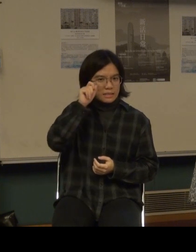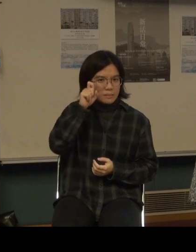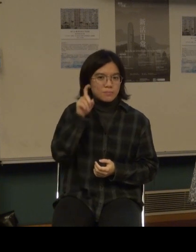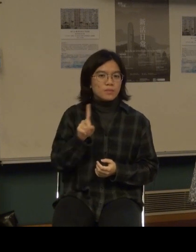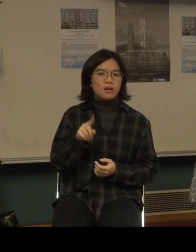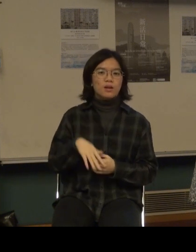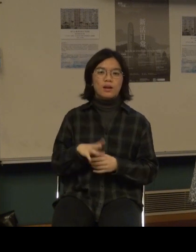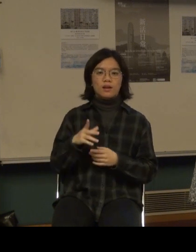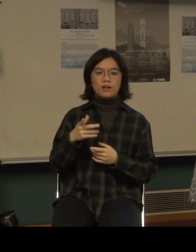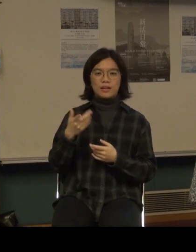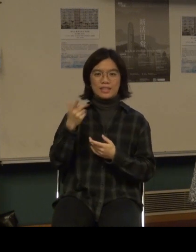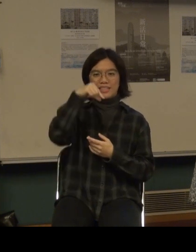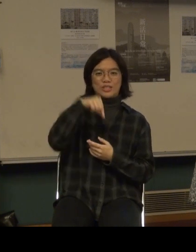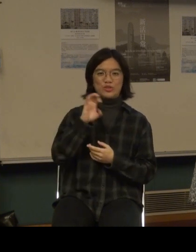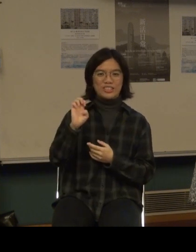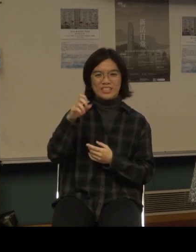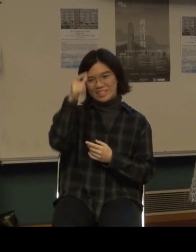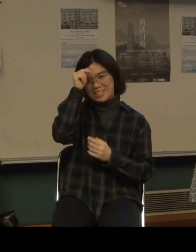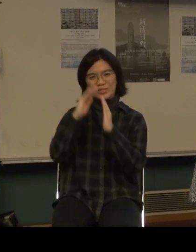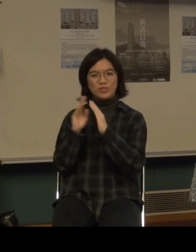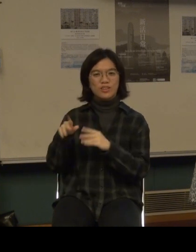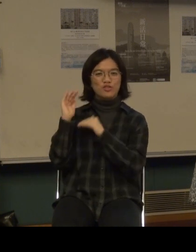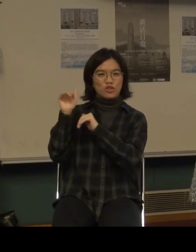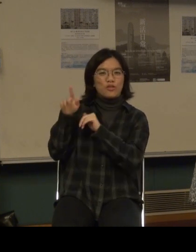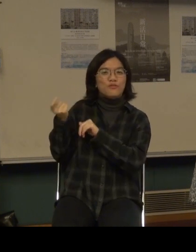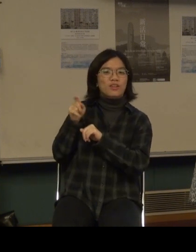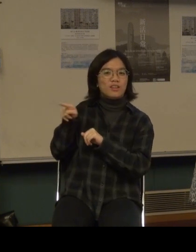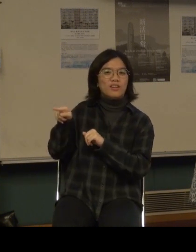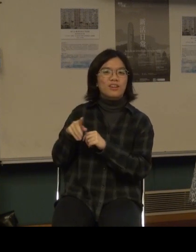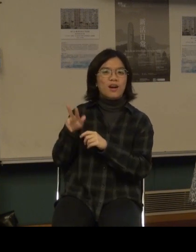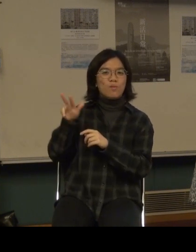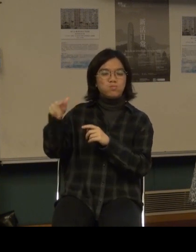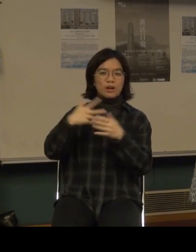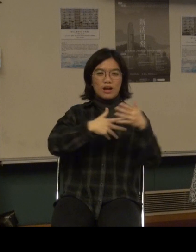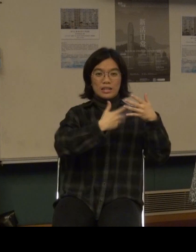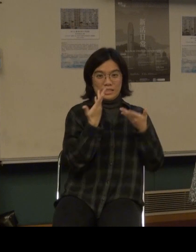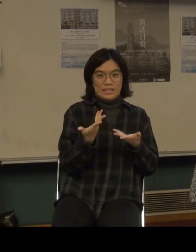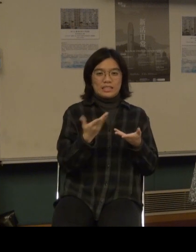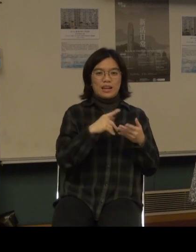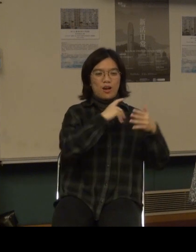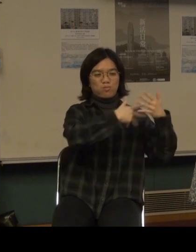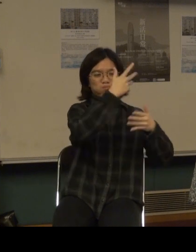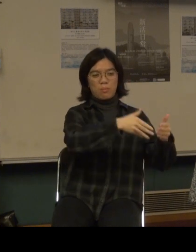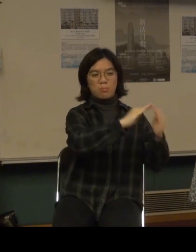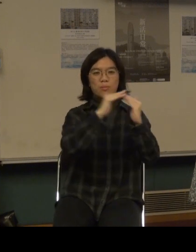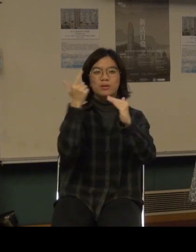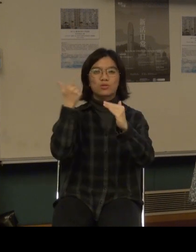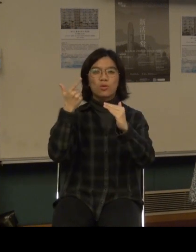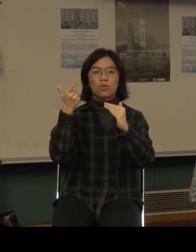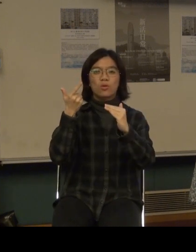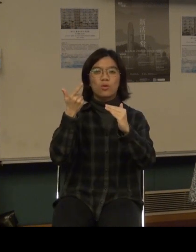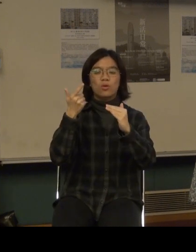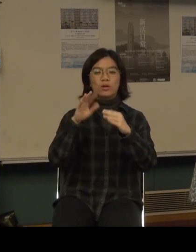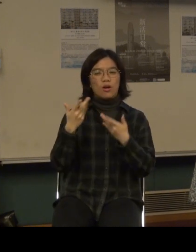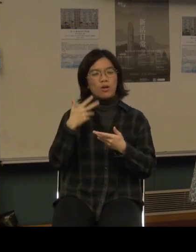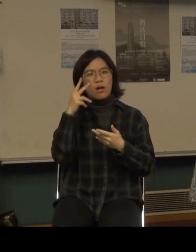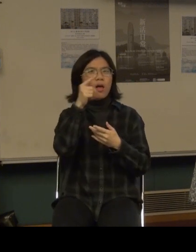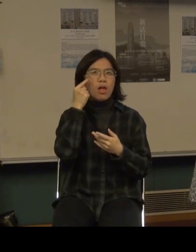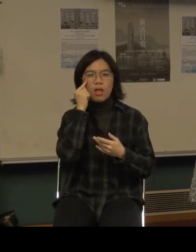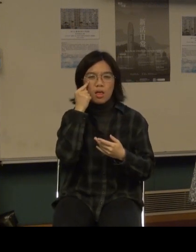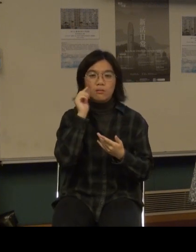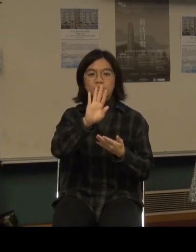啦。咁今日咧，我哋伊麗莎白醫院咧，周圍俾好多嘅樓包圍住啦，你未必睇得咁清楚。但係咧，如果當日喺啱啱落成嘅時候